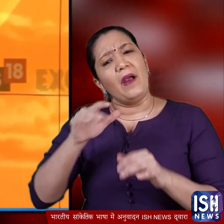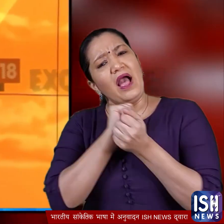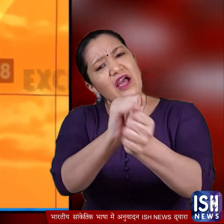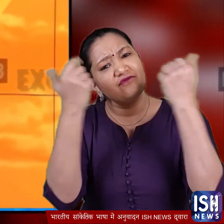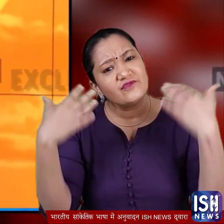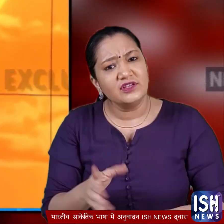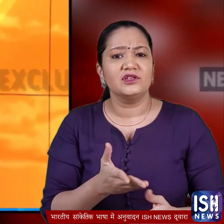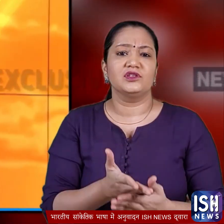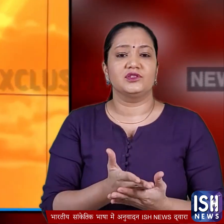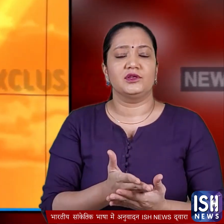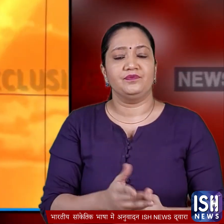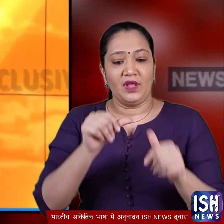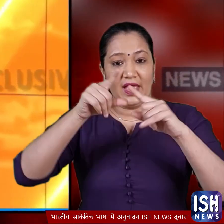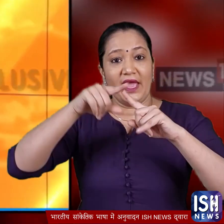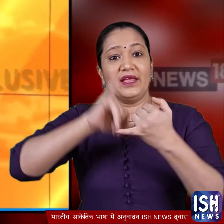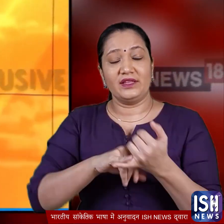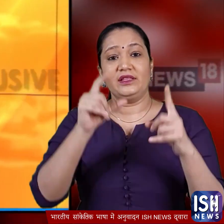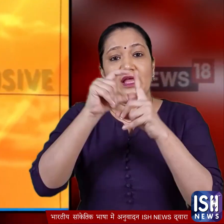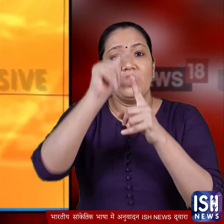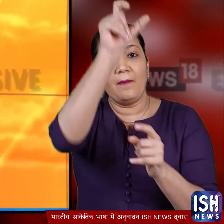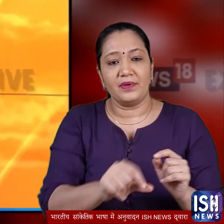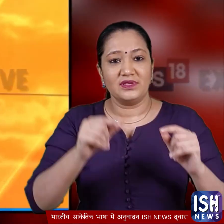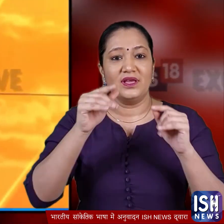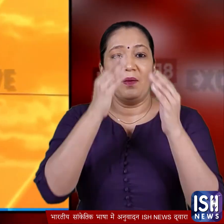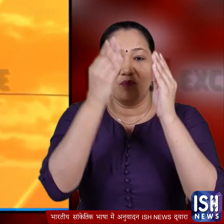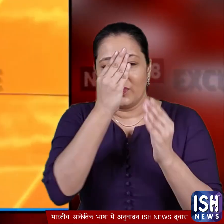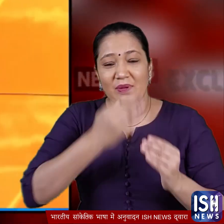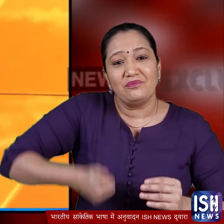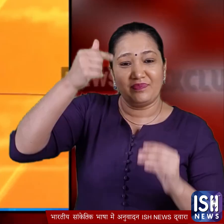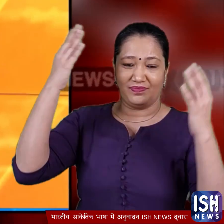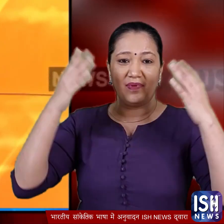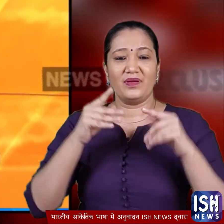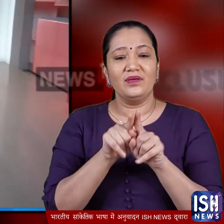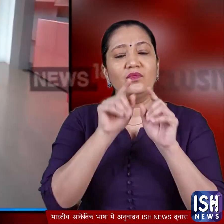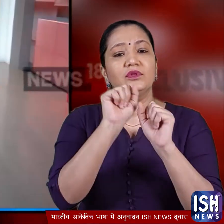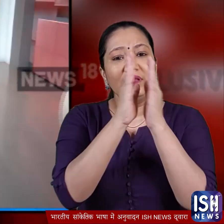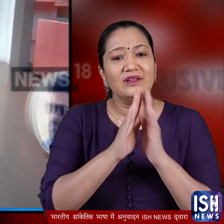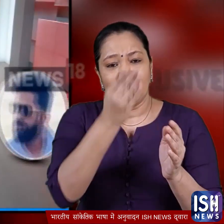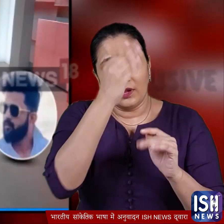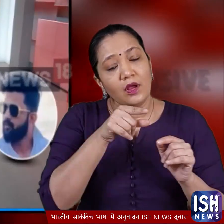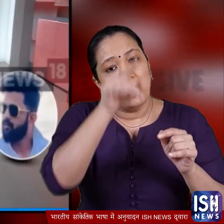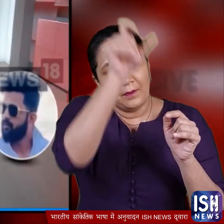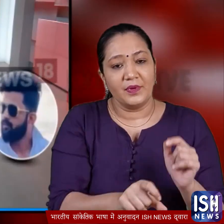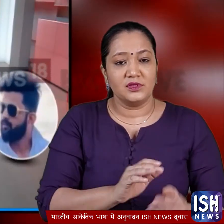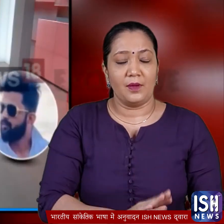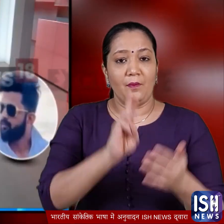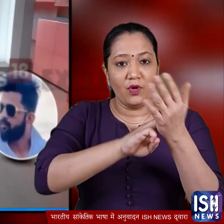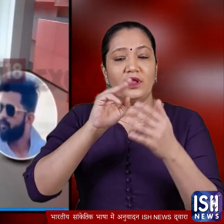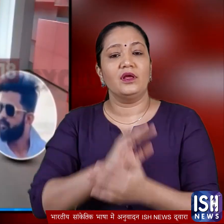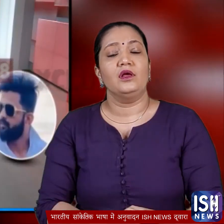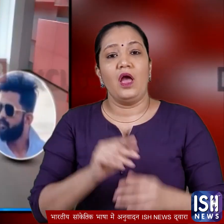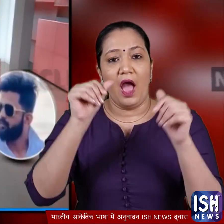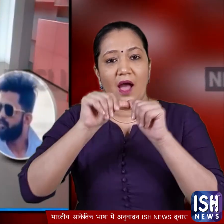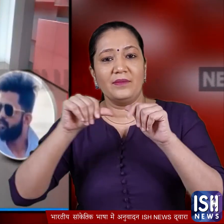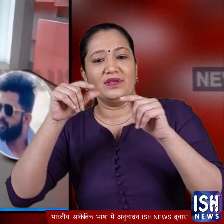आरोपियों को पहले ही गिरफ्तार किया जा चुका है। गुजरात एटीएस की टीम ने दिल्ली से एक मौलवी को भी गिरफ्तार किया है और अभी तक की पुलिस की जांच के मुताबिक मौलाना कमर